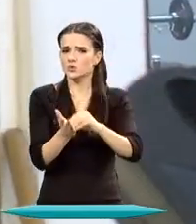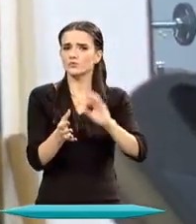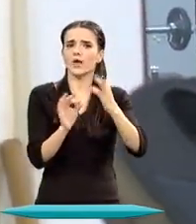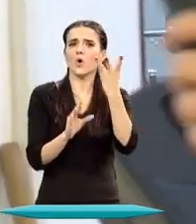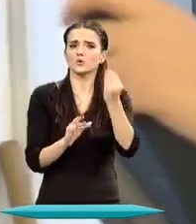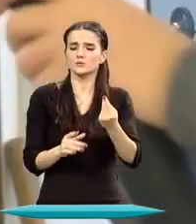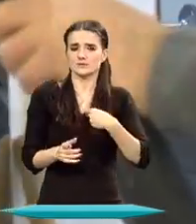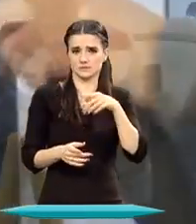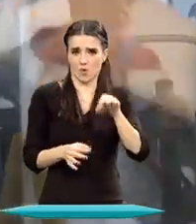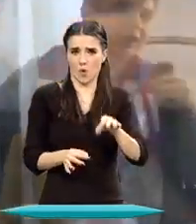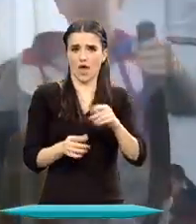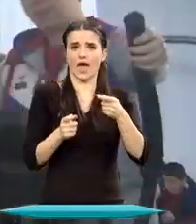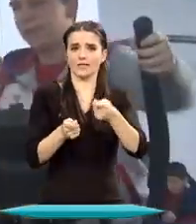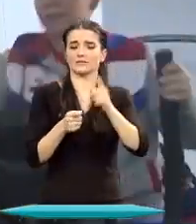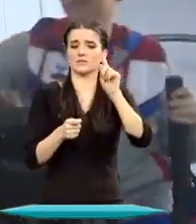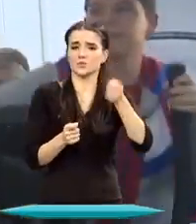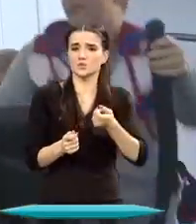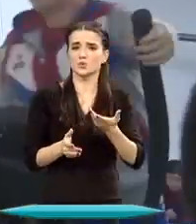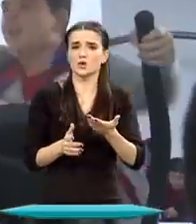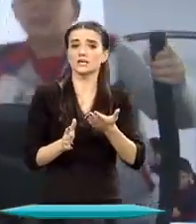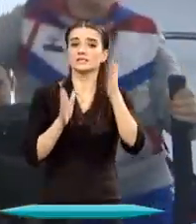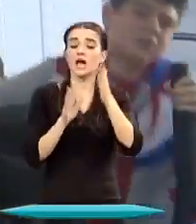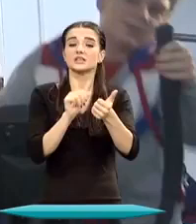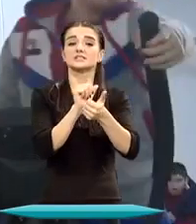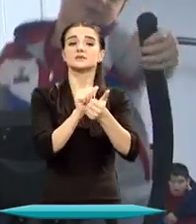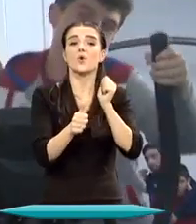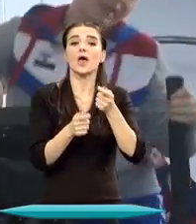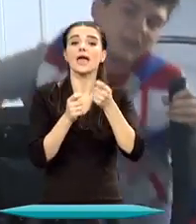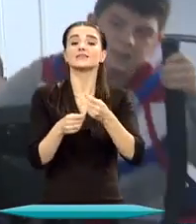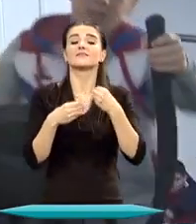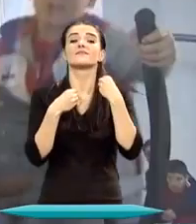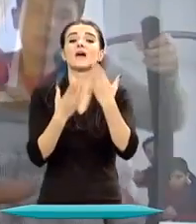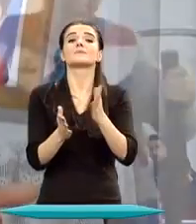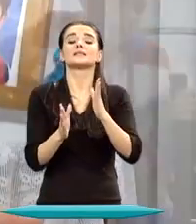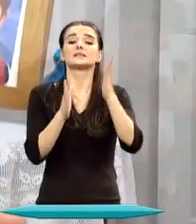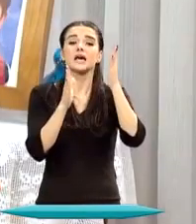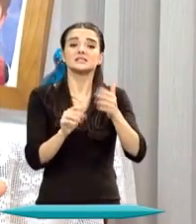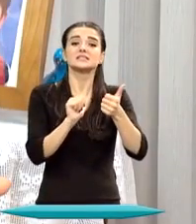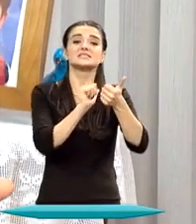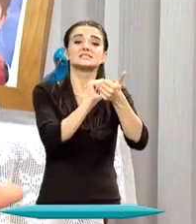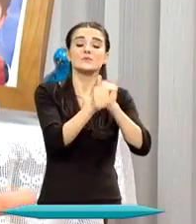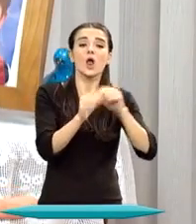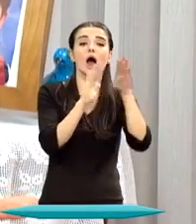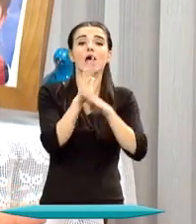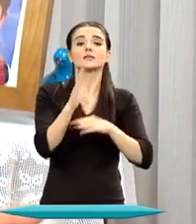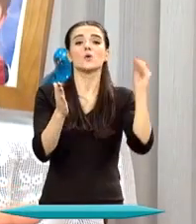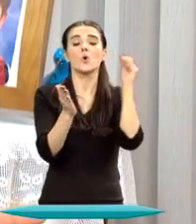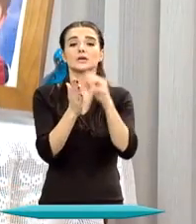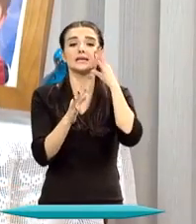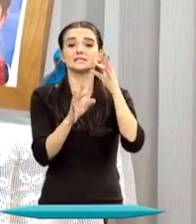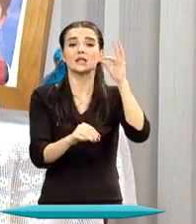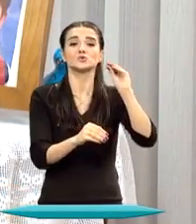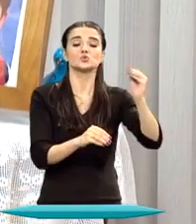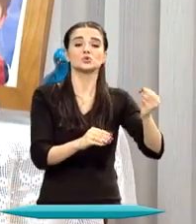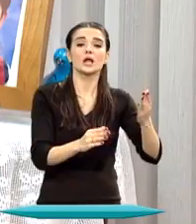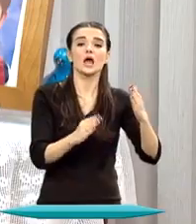Ne oldu? Böyle bir eğitim bulduk. Evet, sporla, sadece diyorum sporla eğitmedik. Sporla hayata kattık. İnsanlar çocuklarını evde tutmamalı.